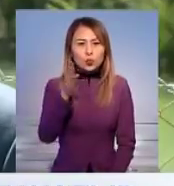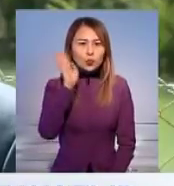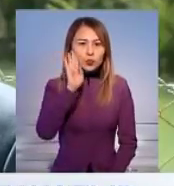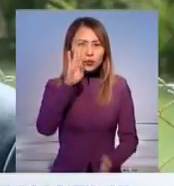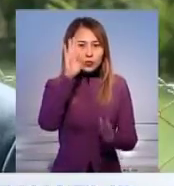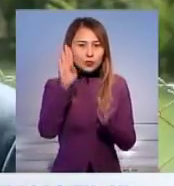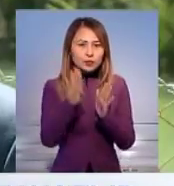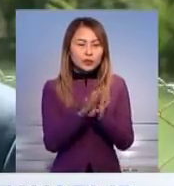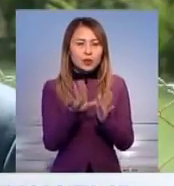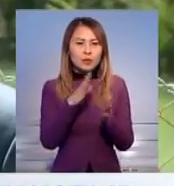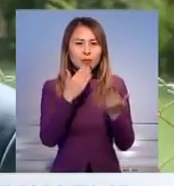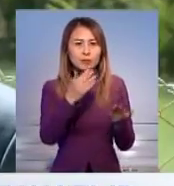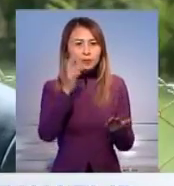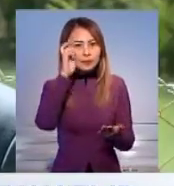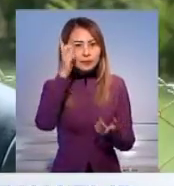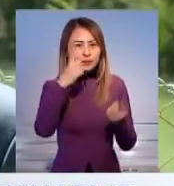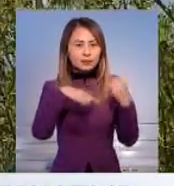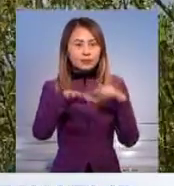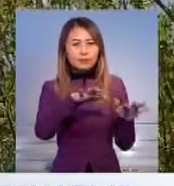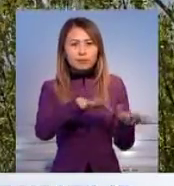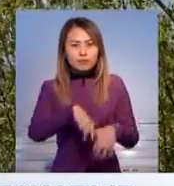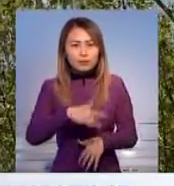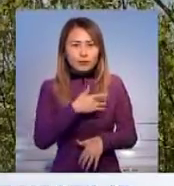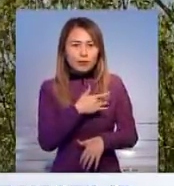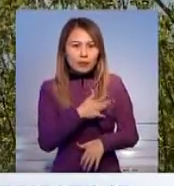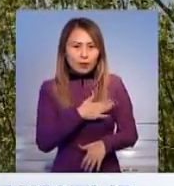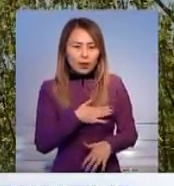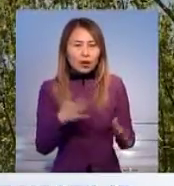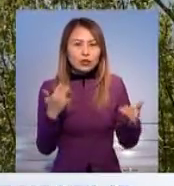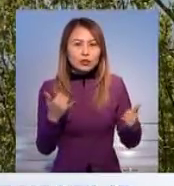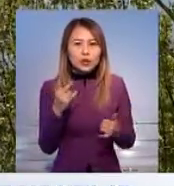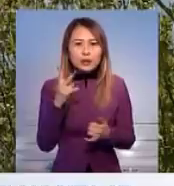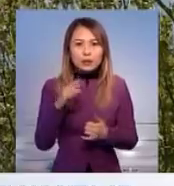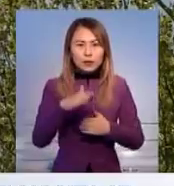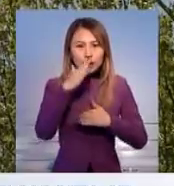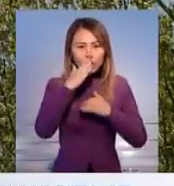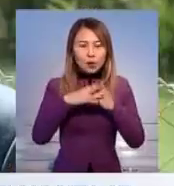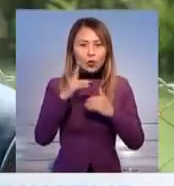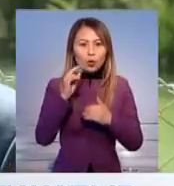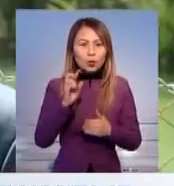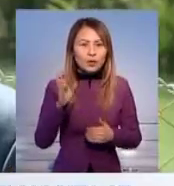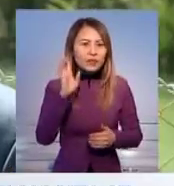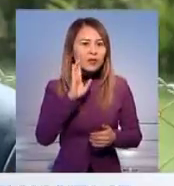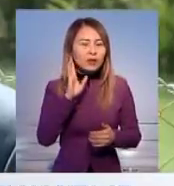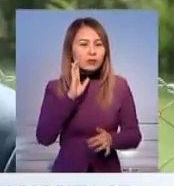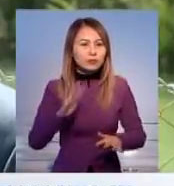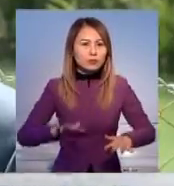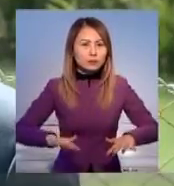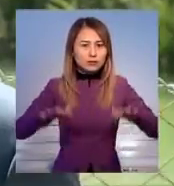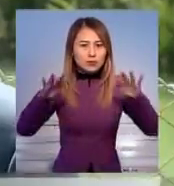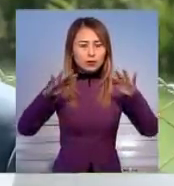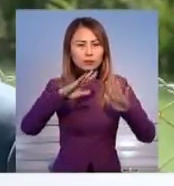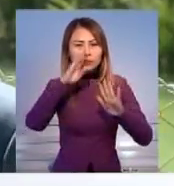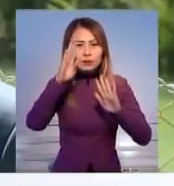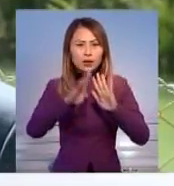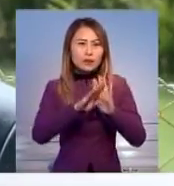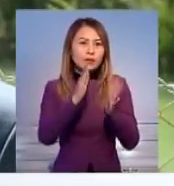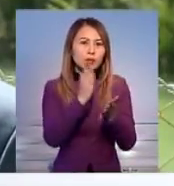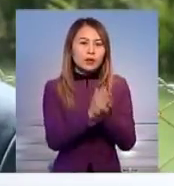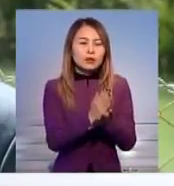кеткен, мемлекет меншікке қайтарып алдық. Бүгінде 2000 кубтан аса су қоймасы мына біздің су қоймамызда сақтаулы